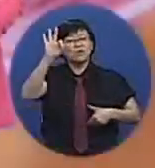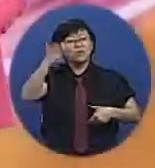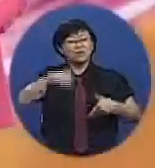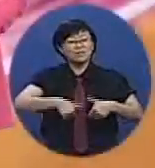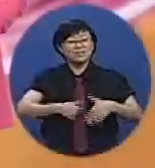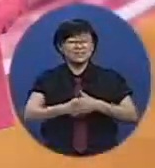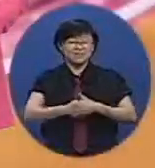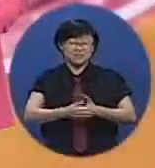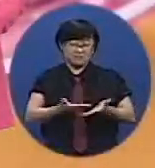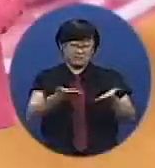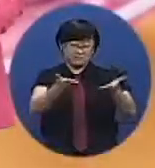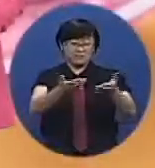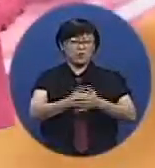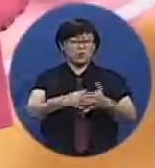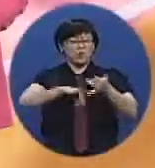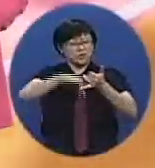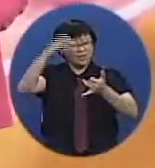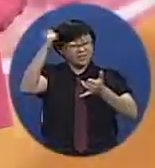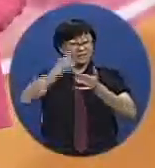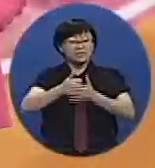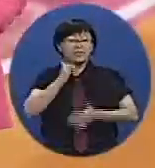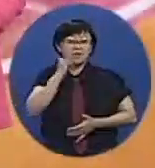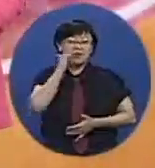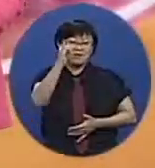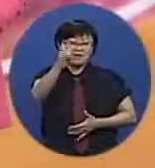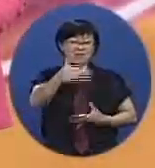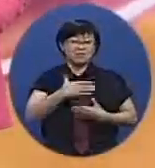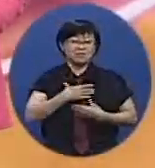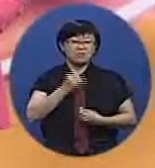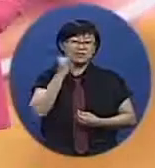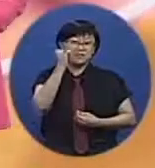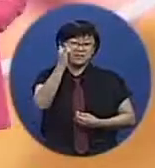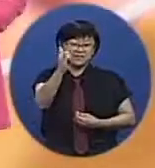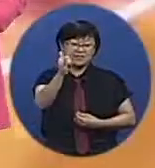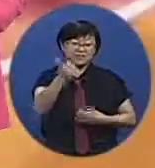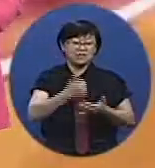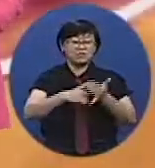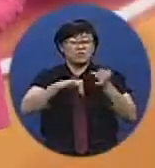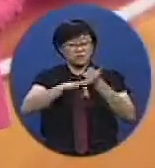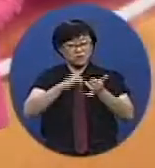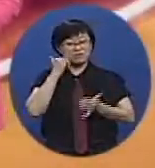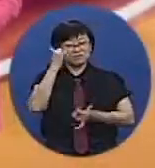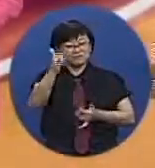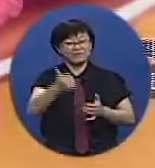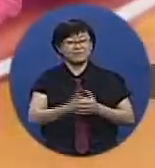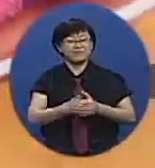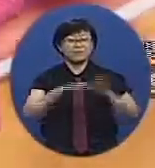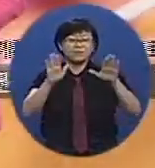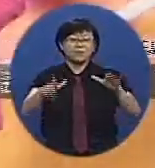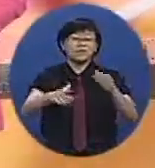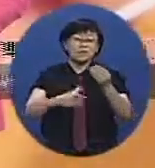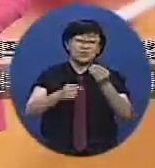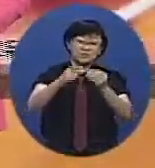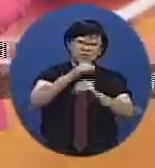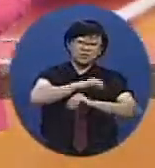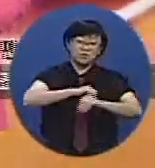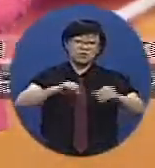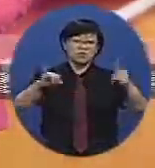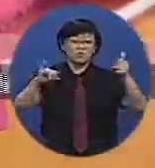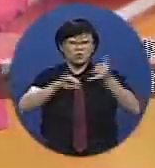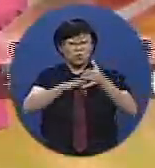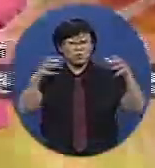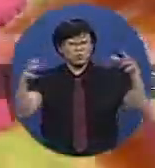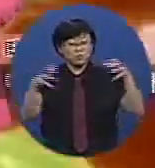드리는 거 잊지 마시고 전화 꼭 해서 안부 드리는 거 잊지 마시고 네. 이번에 추석 다